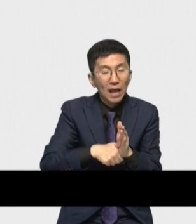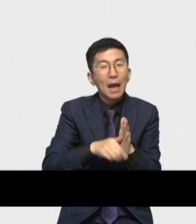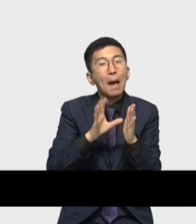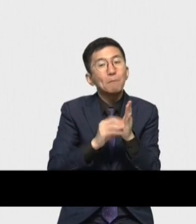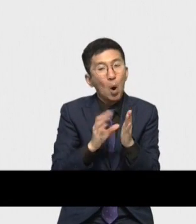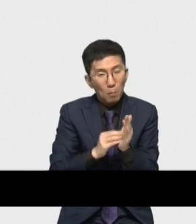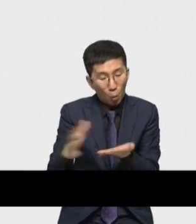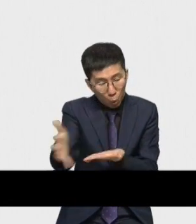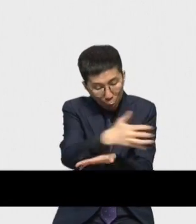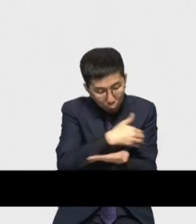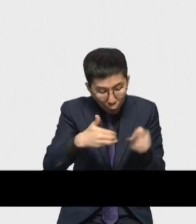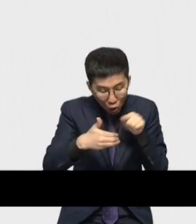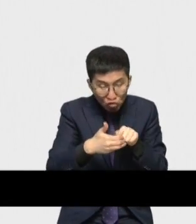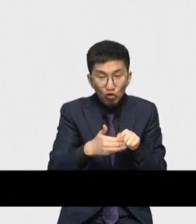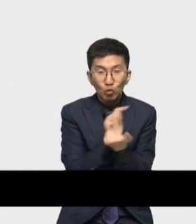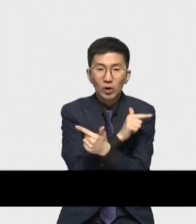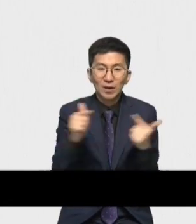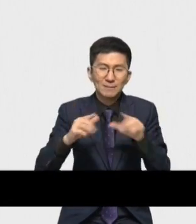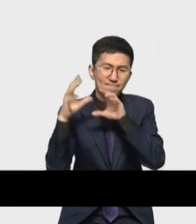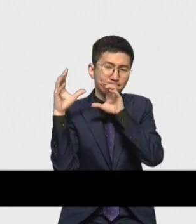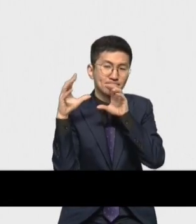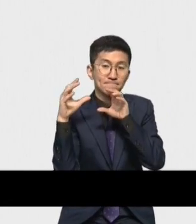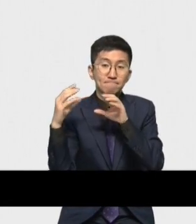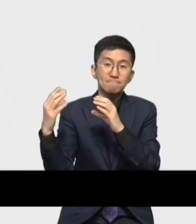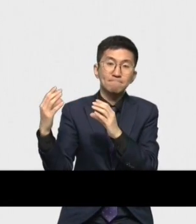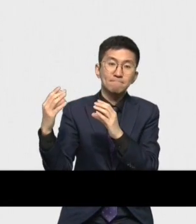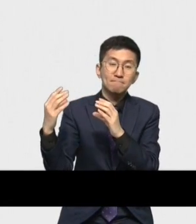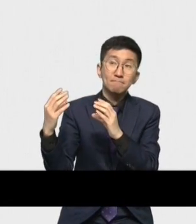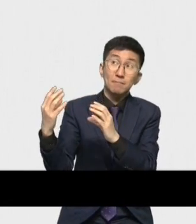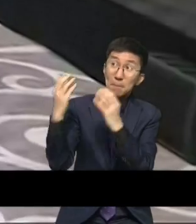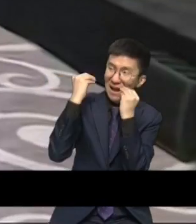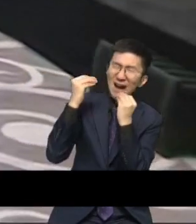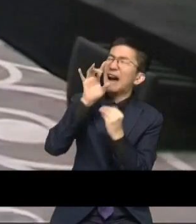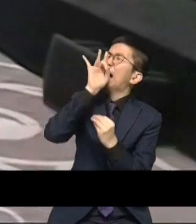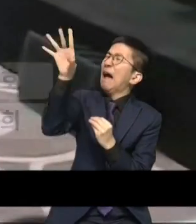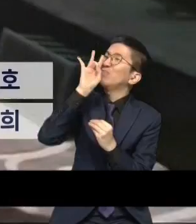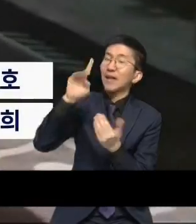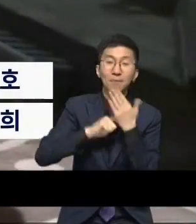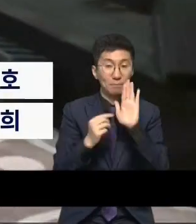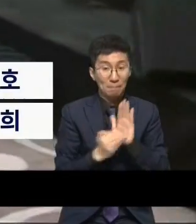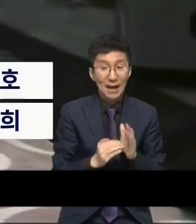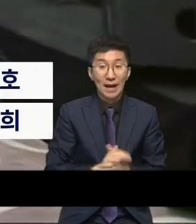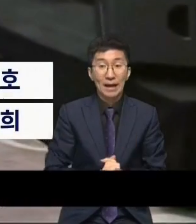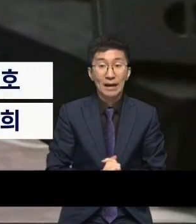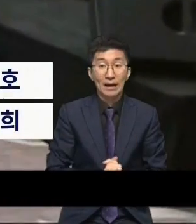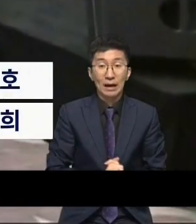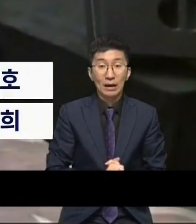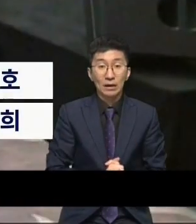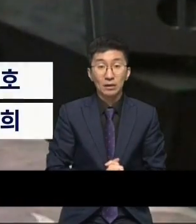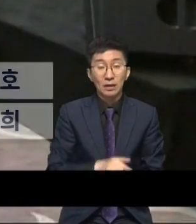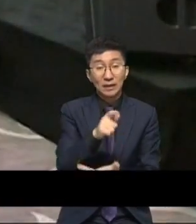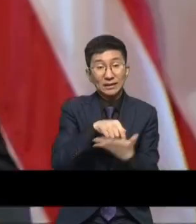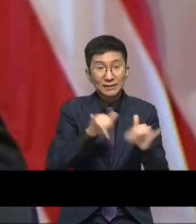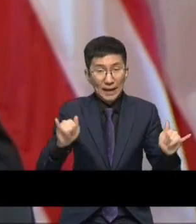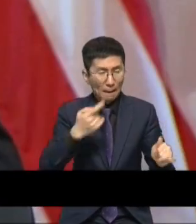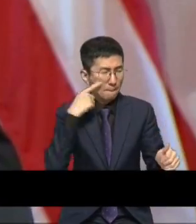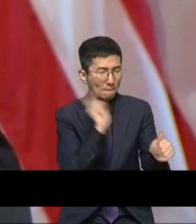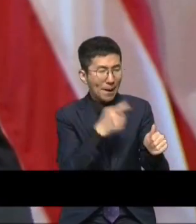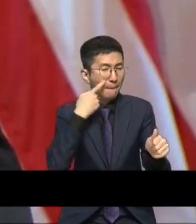정보 수집 행위를 강력히 규탄한다는 성명을 발표했습니다. 비판 보도의 취재원을 색출하기